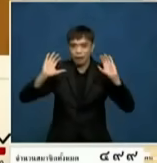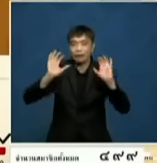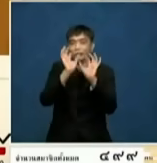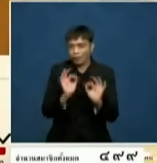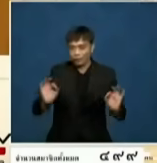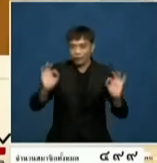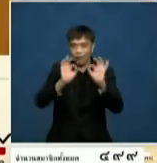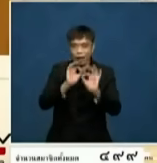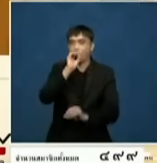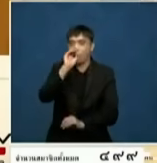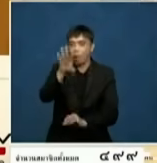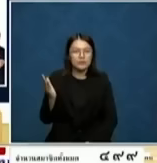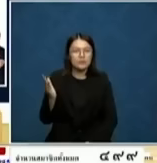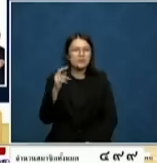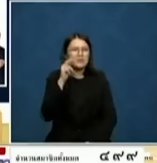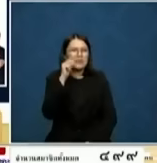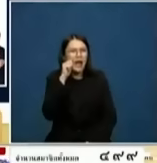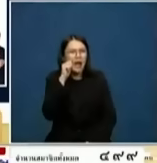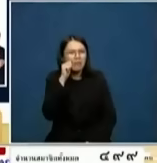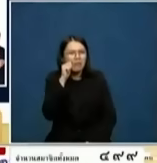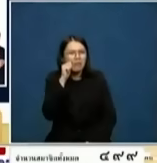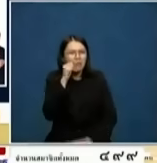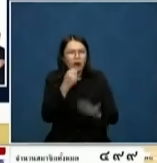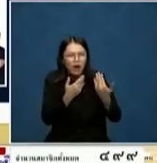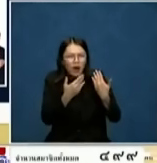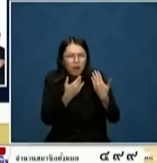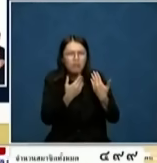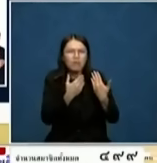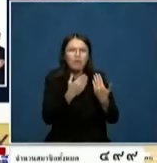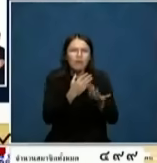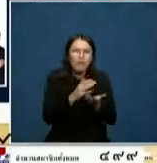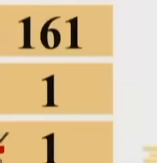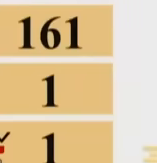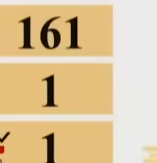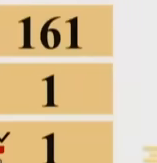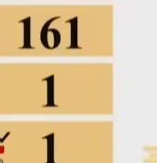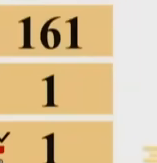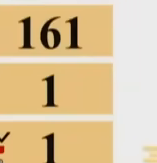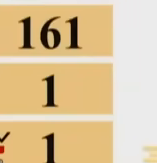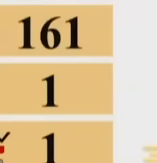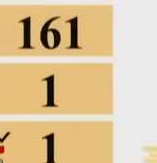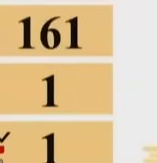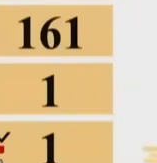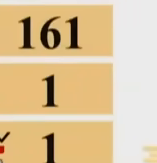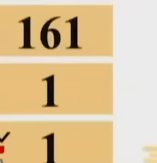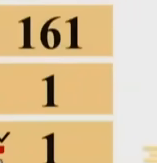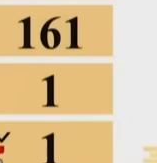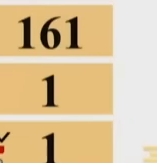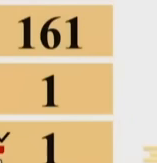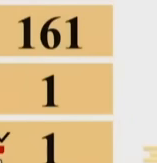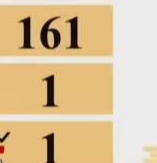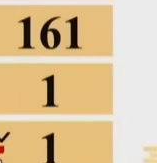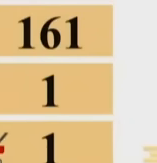แล้ววันนี้ก็ผ่านสภาไปฮะ ผ่านครับ 292นะฮะเห็นชอบงบปี67ว